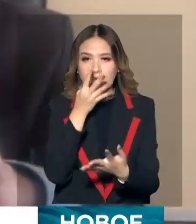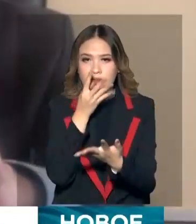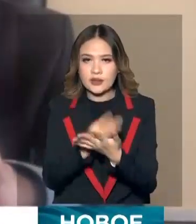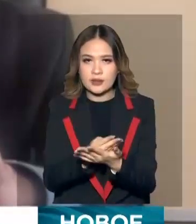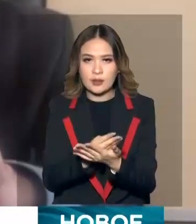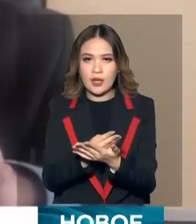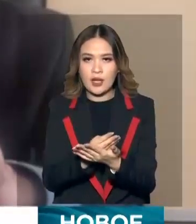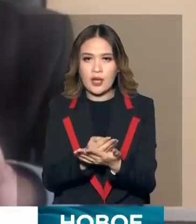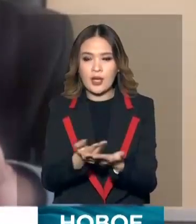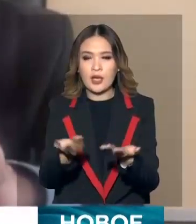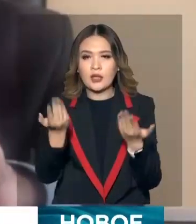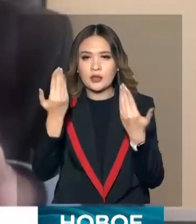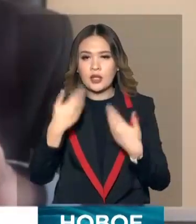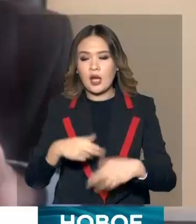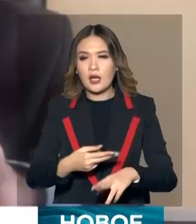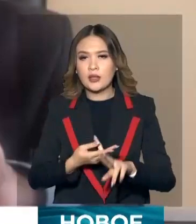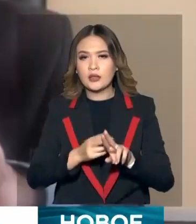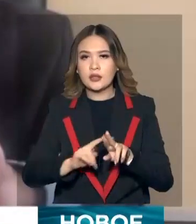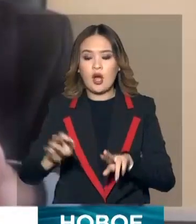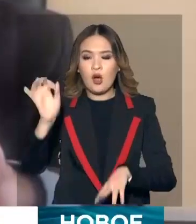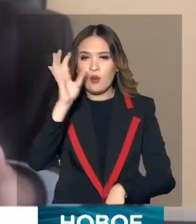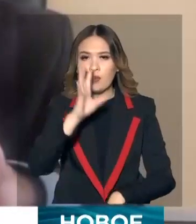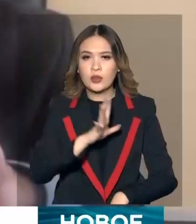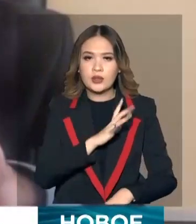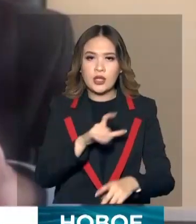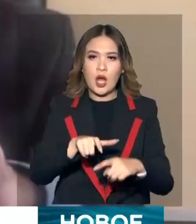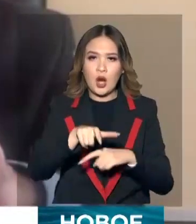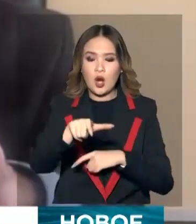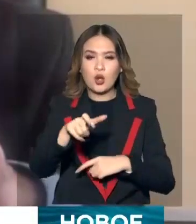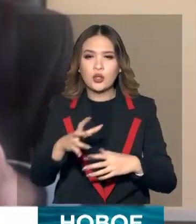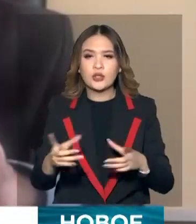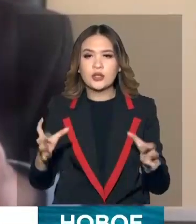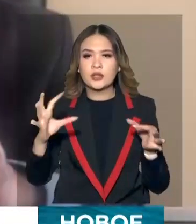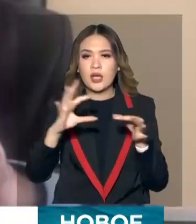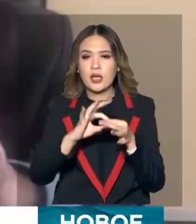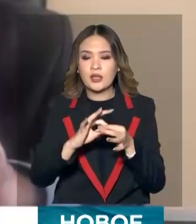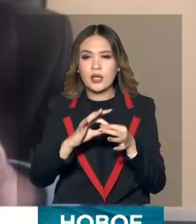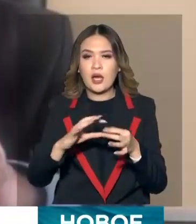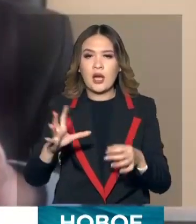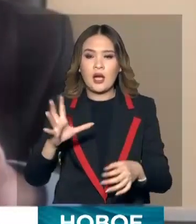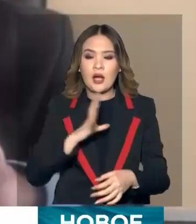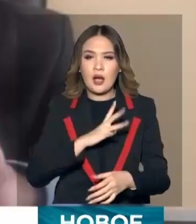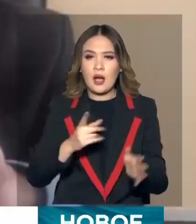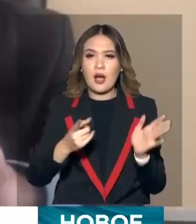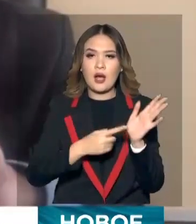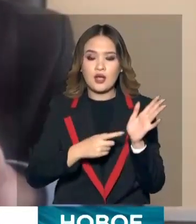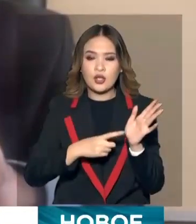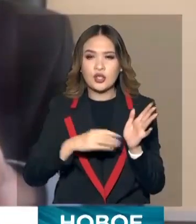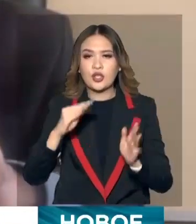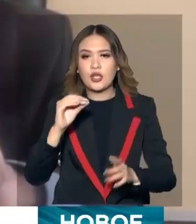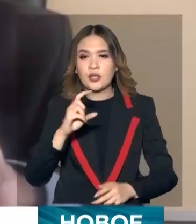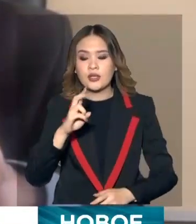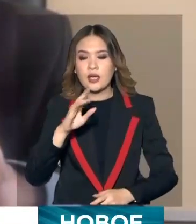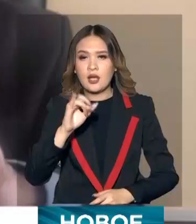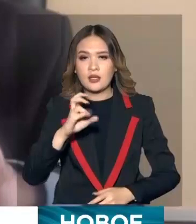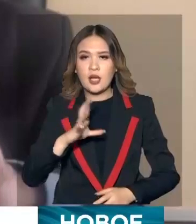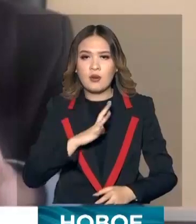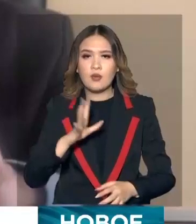к себе. Теперь жители хотят, чтобы дорогу, которая соединяет Караганду и Жезказган, находившуюся в плачевном